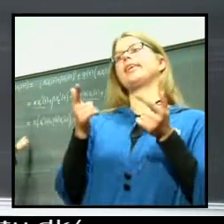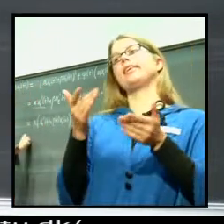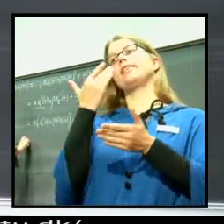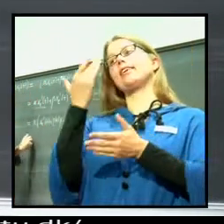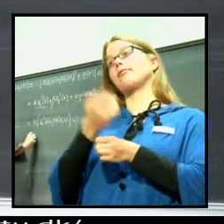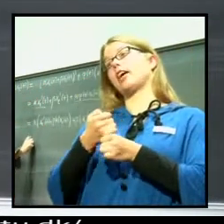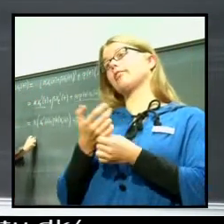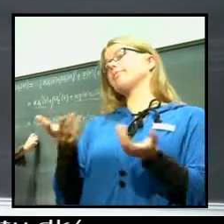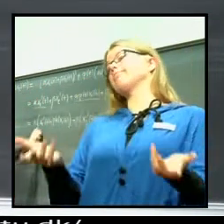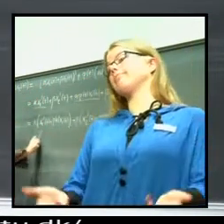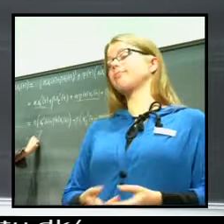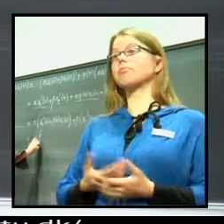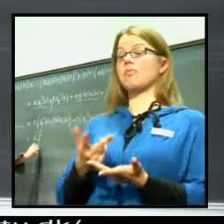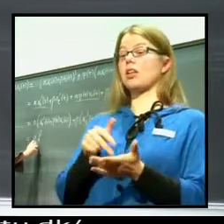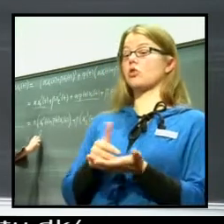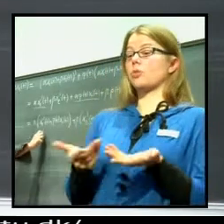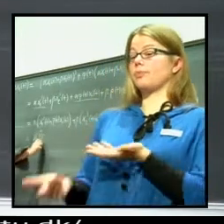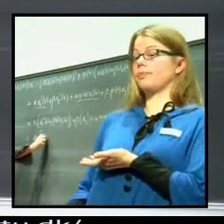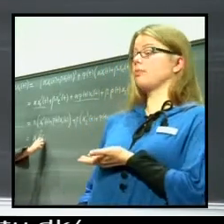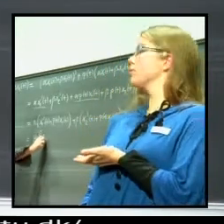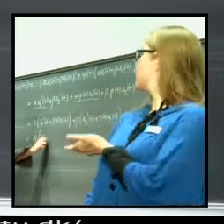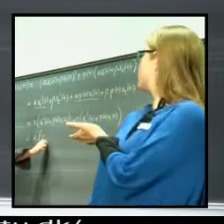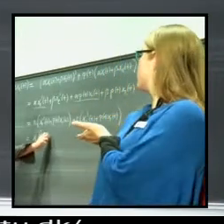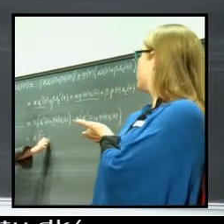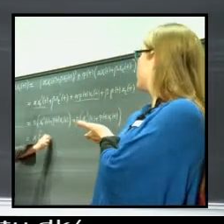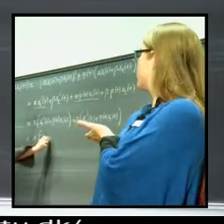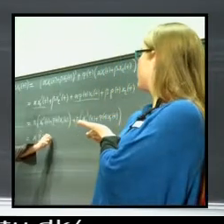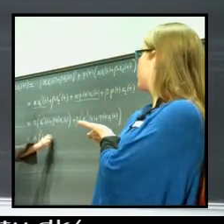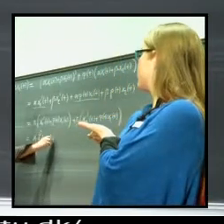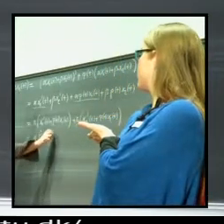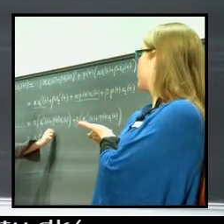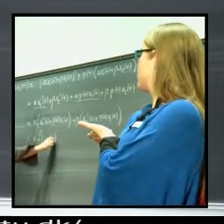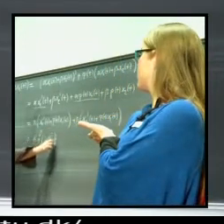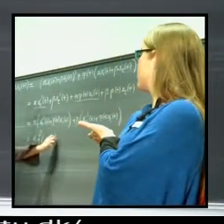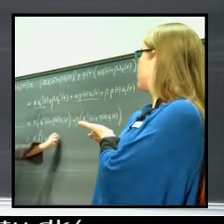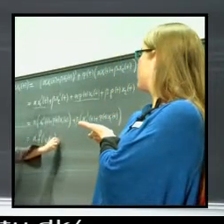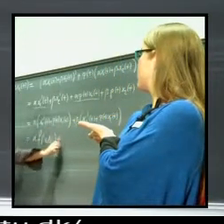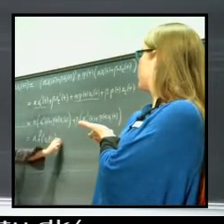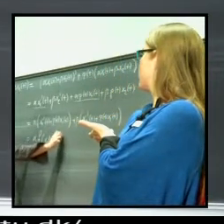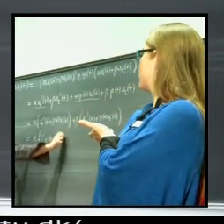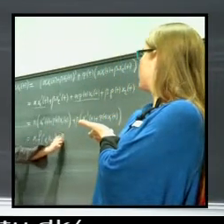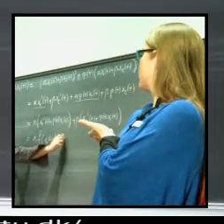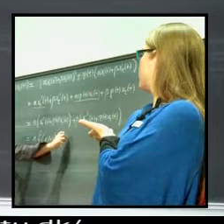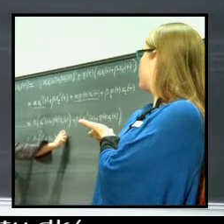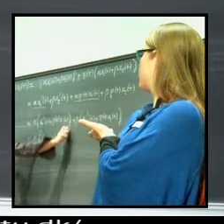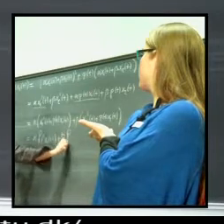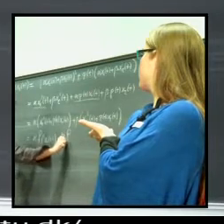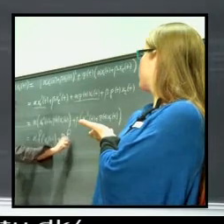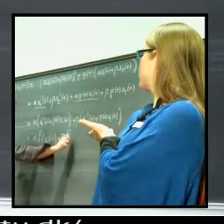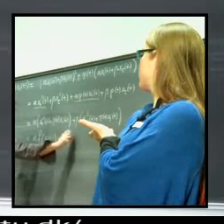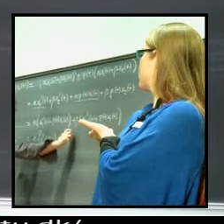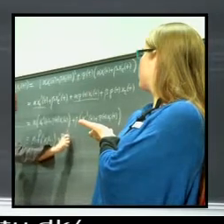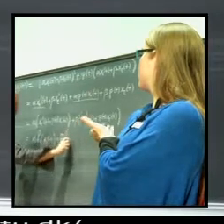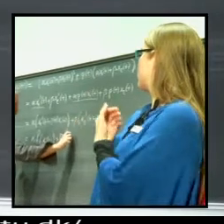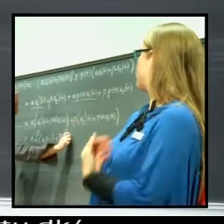står alfa f af x1 af t plus beta